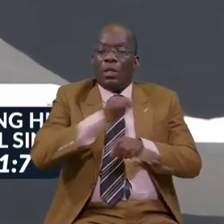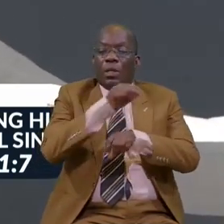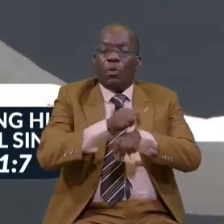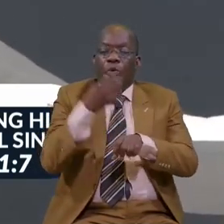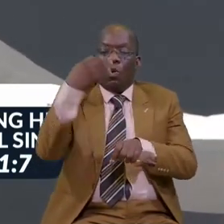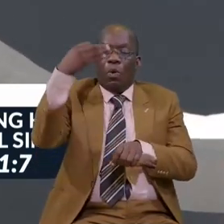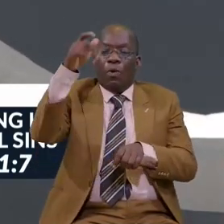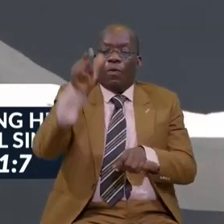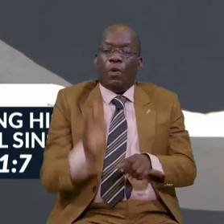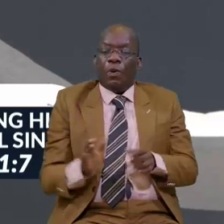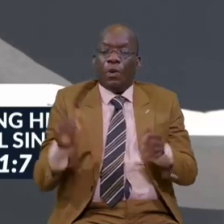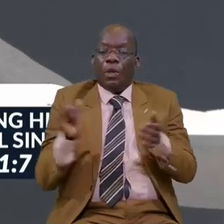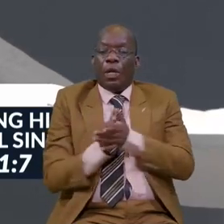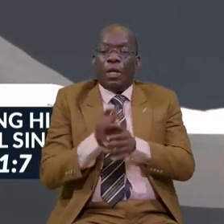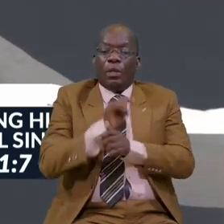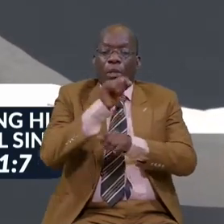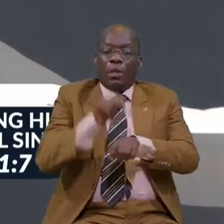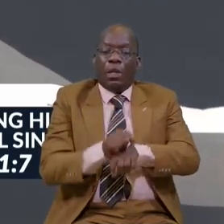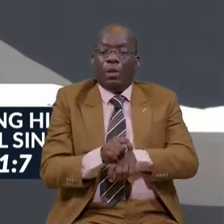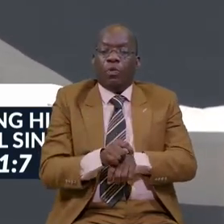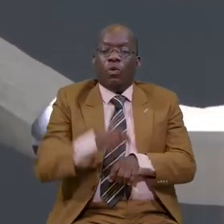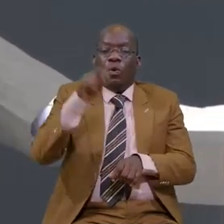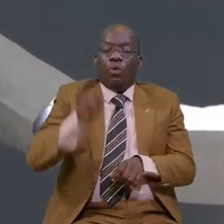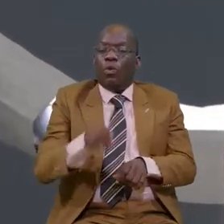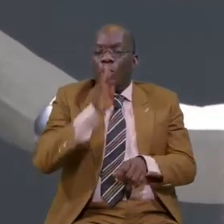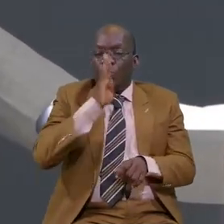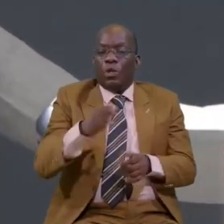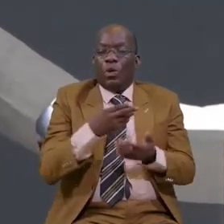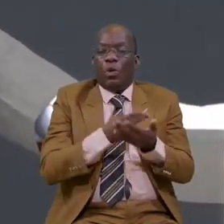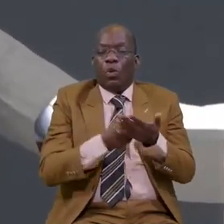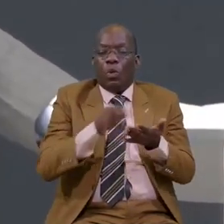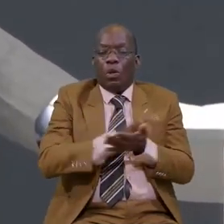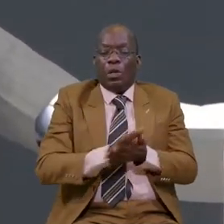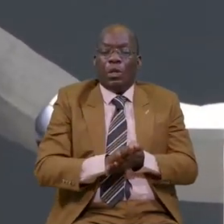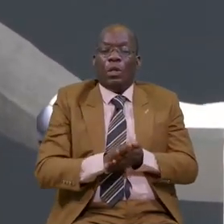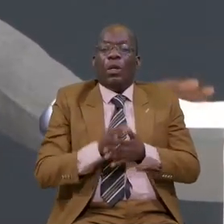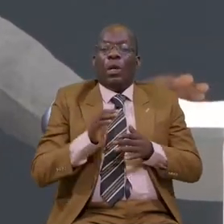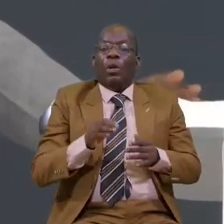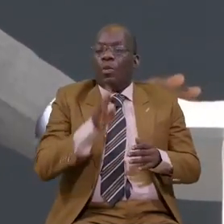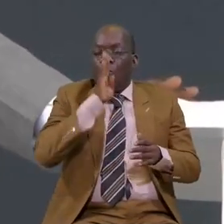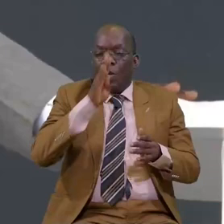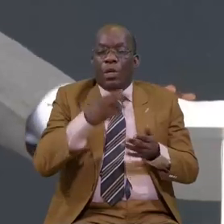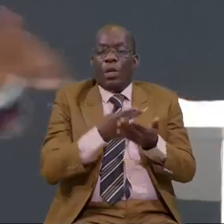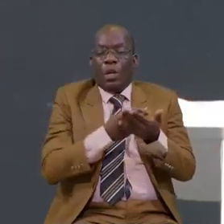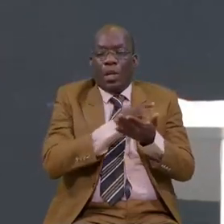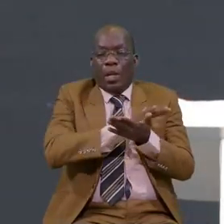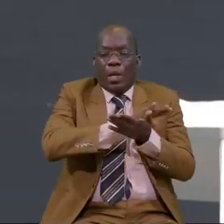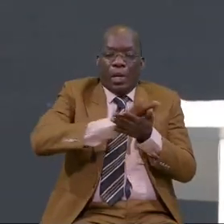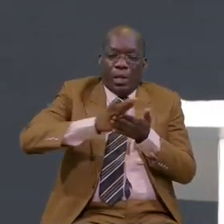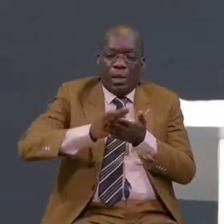vous êtes. Vous êtes le temple de Dieu, et ce temple doit demeurer